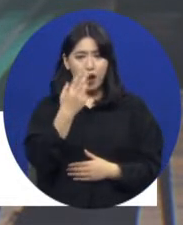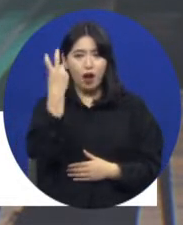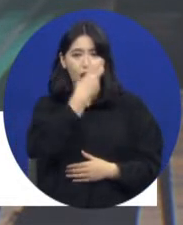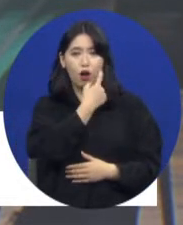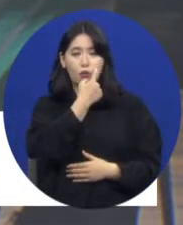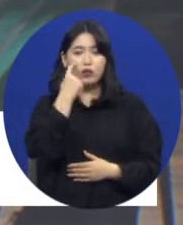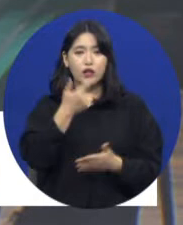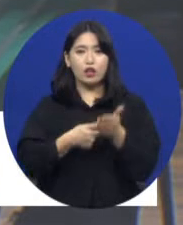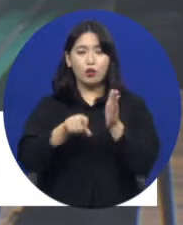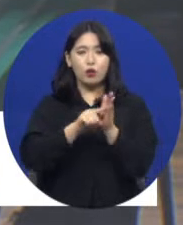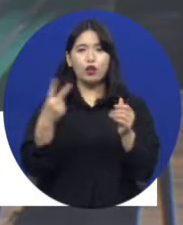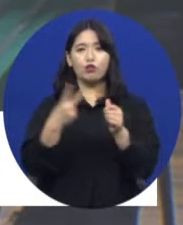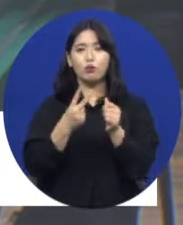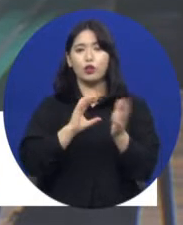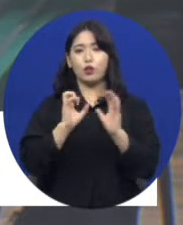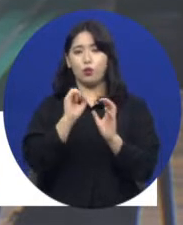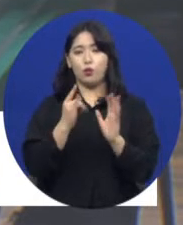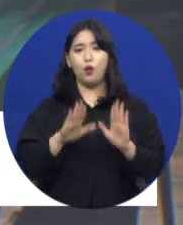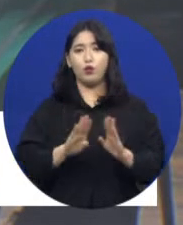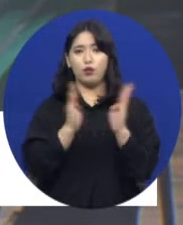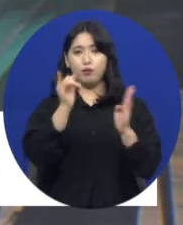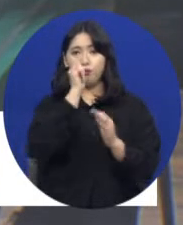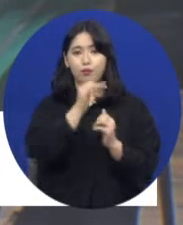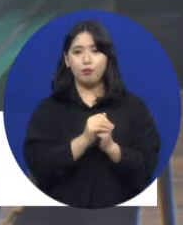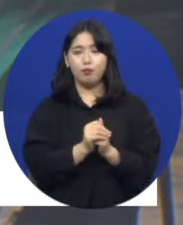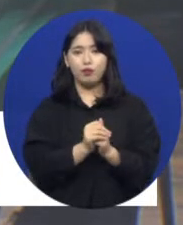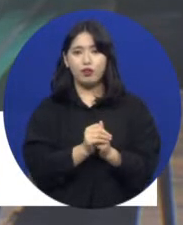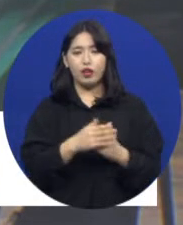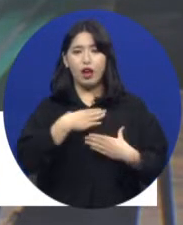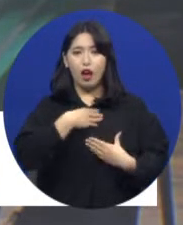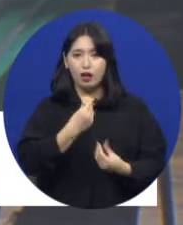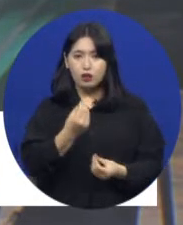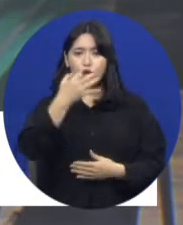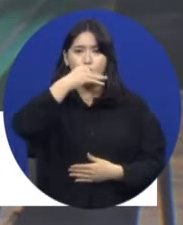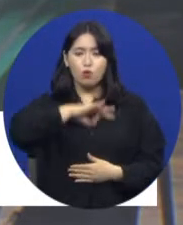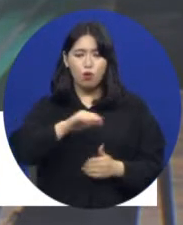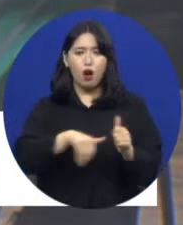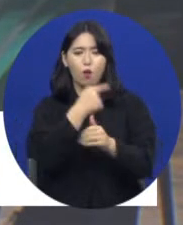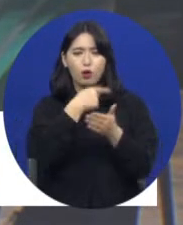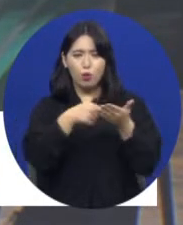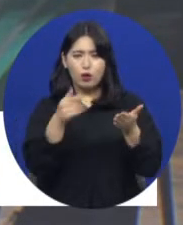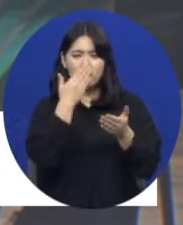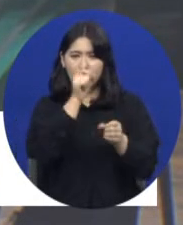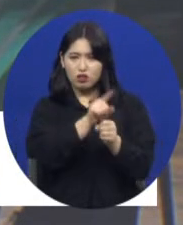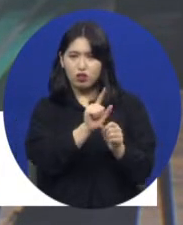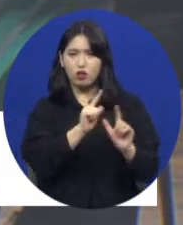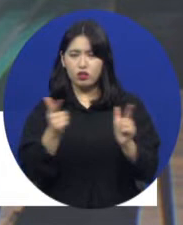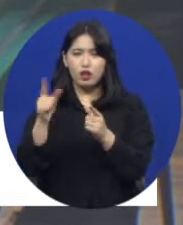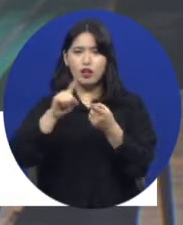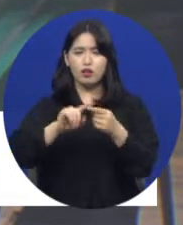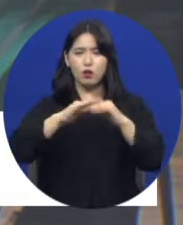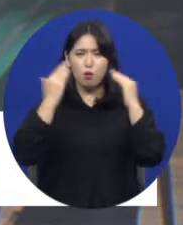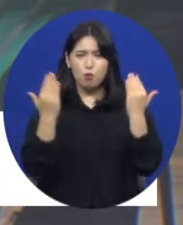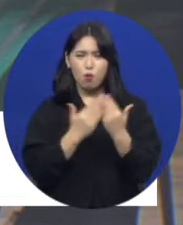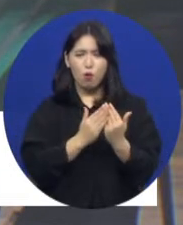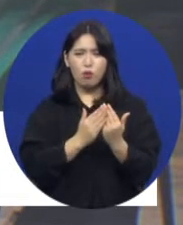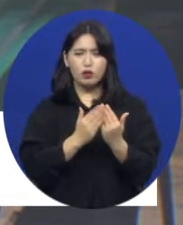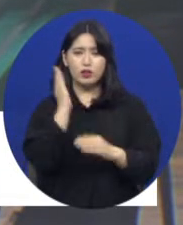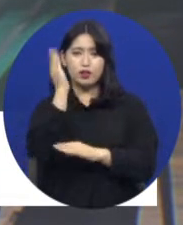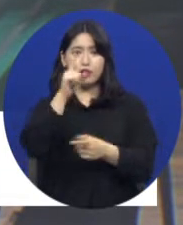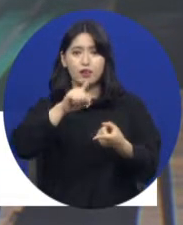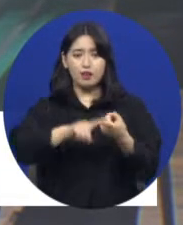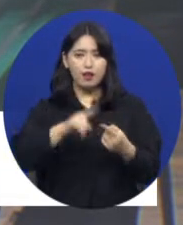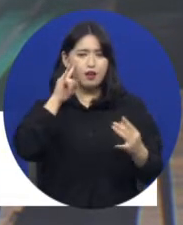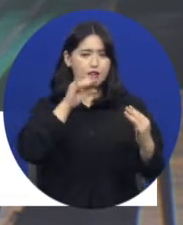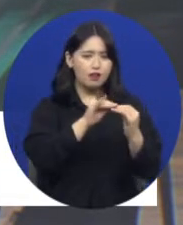두번째 토론회 가 오늘 열렸습니다 안전과 효율 환경 회선 가능성 등 모든 논점 에서 역시